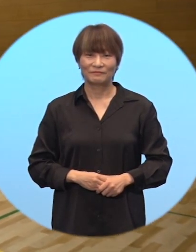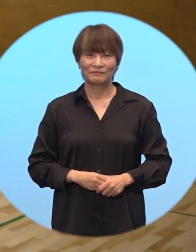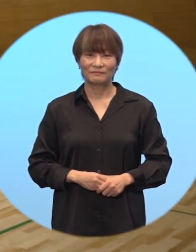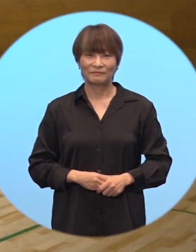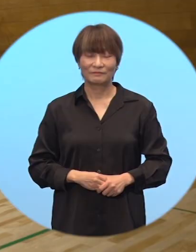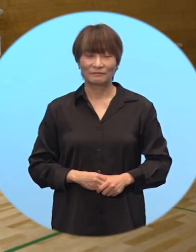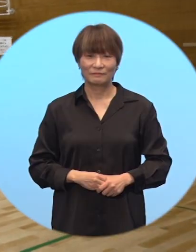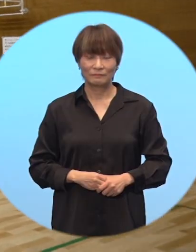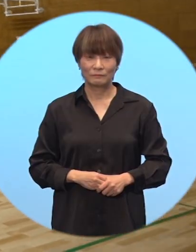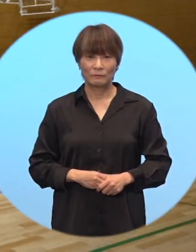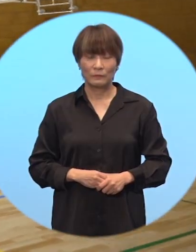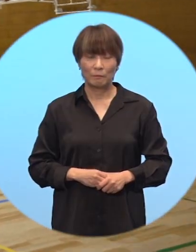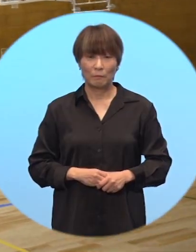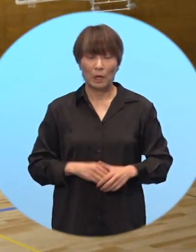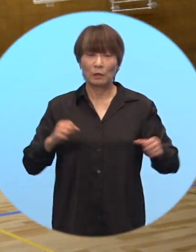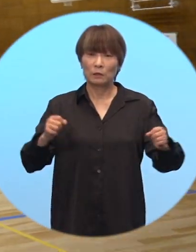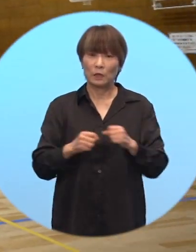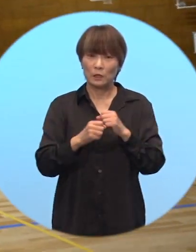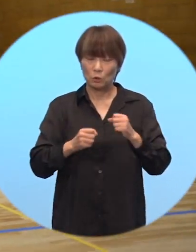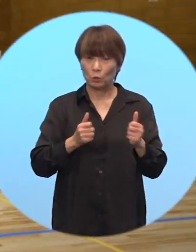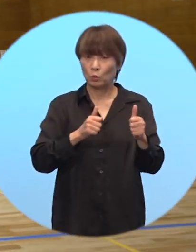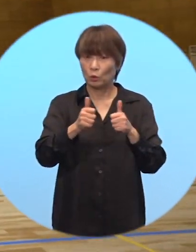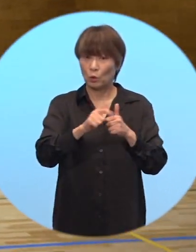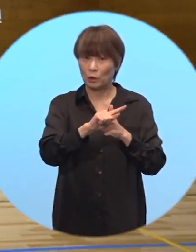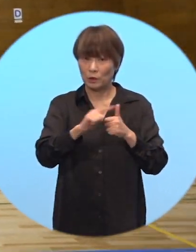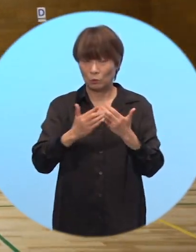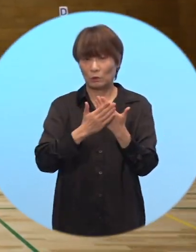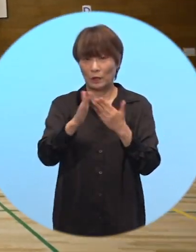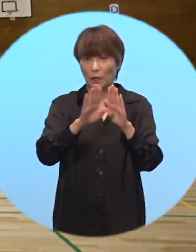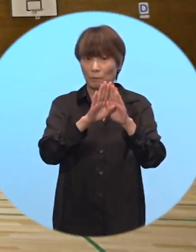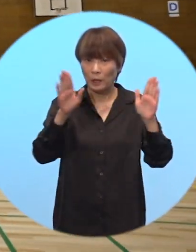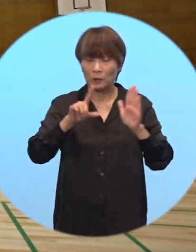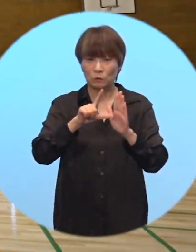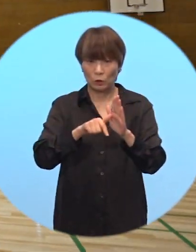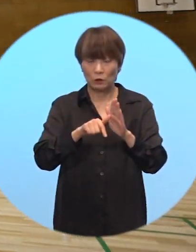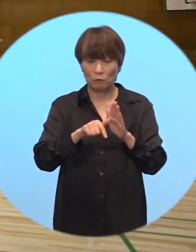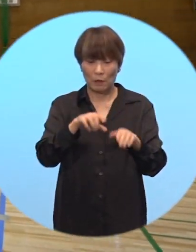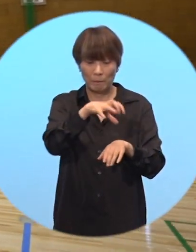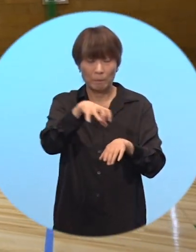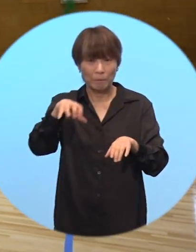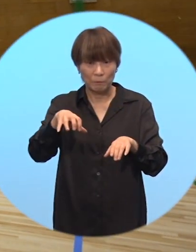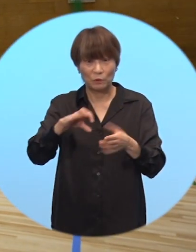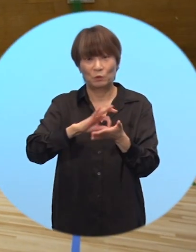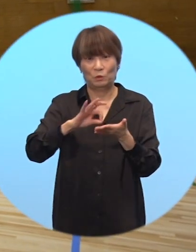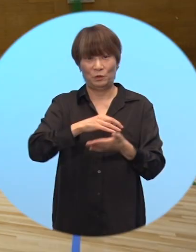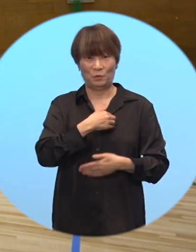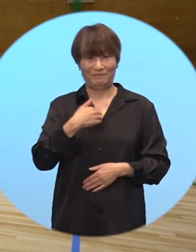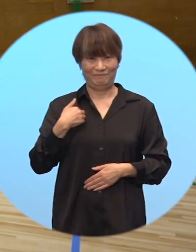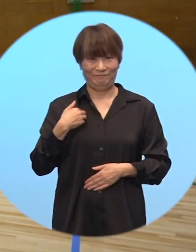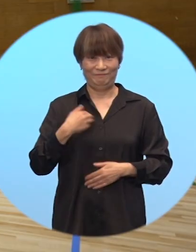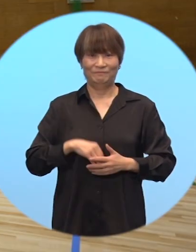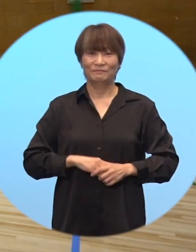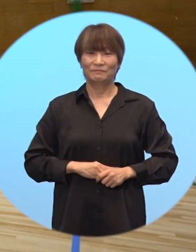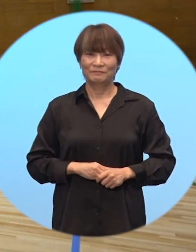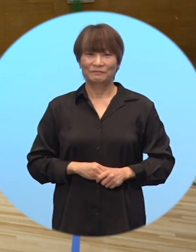体操競技などの大会が開催されるときは全面利用も可能となっています。